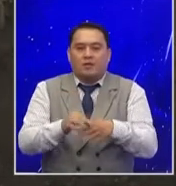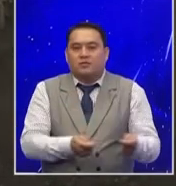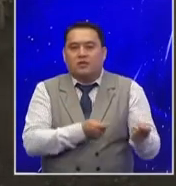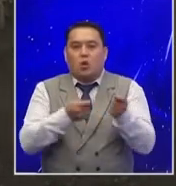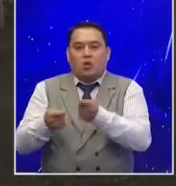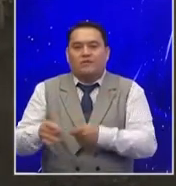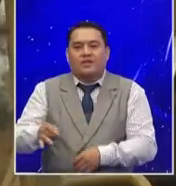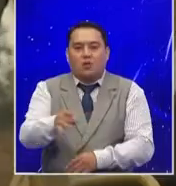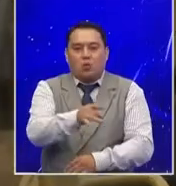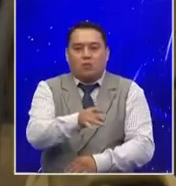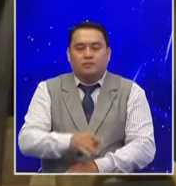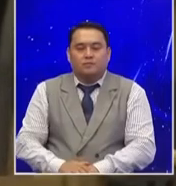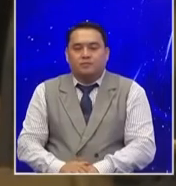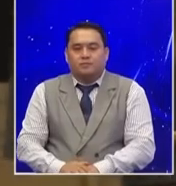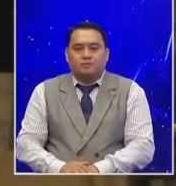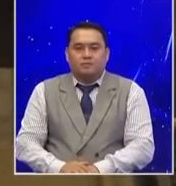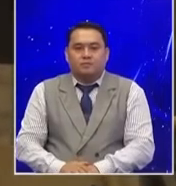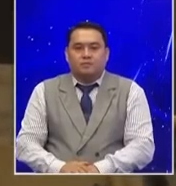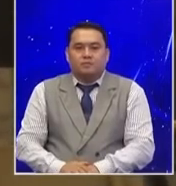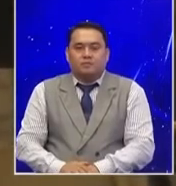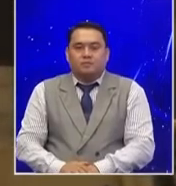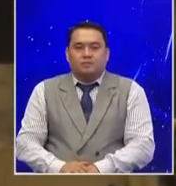топлива в регион.